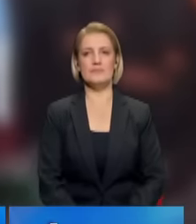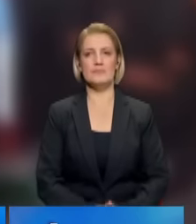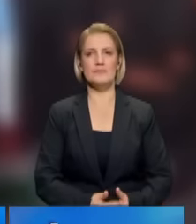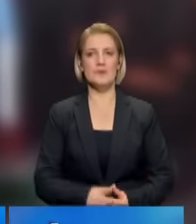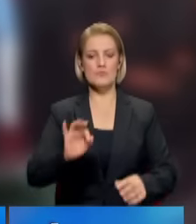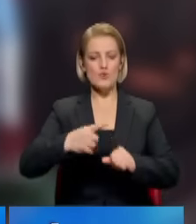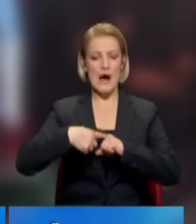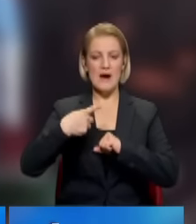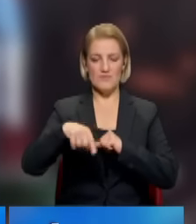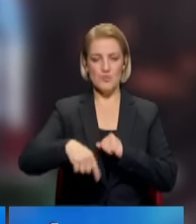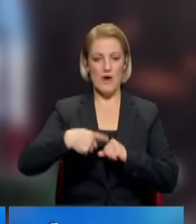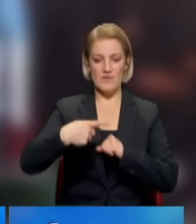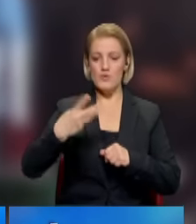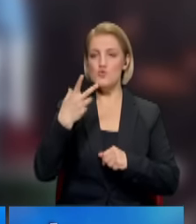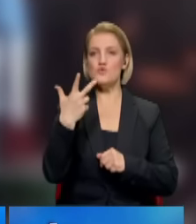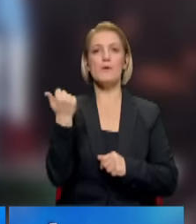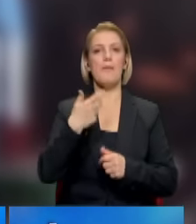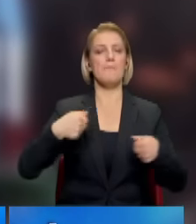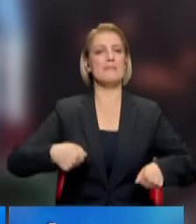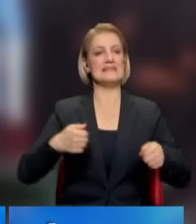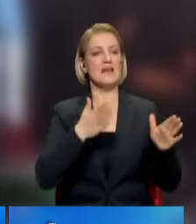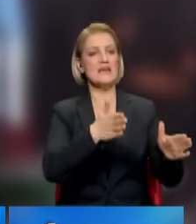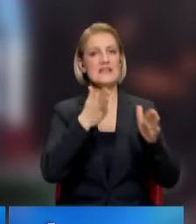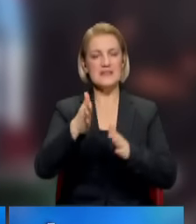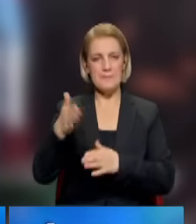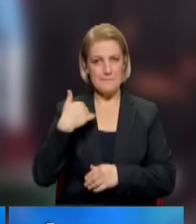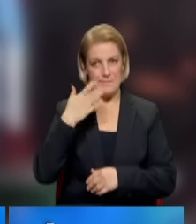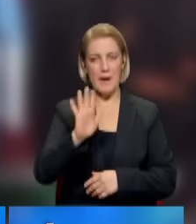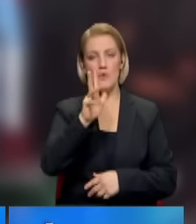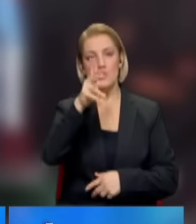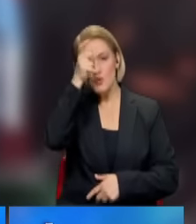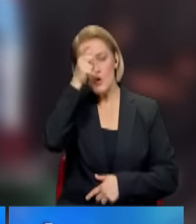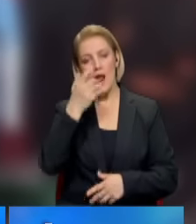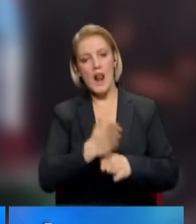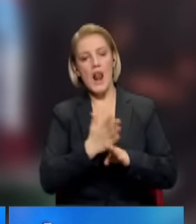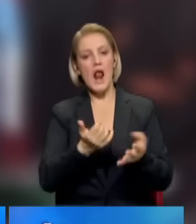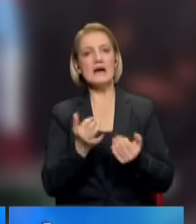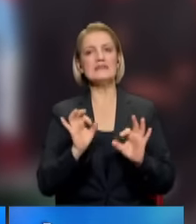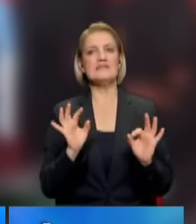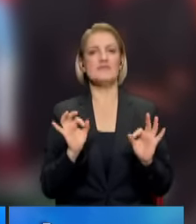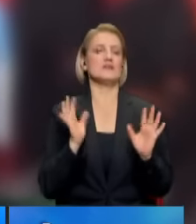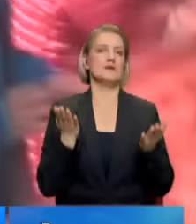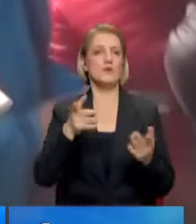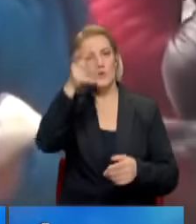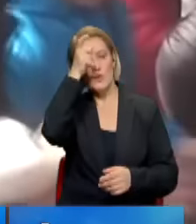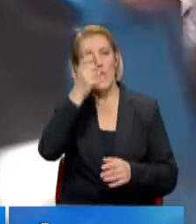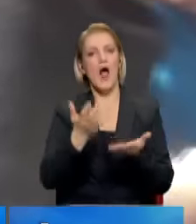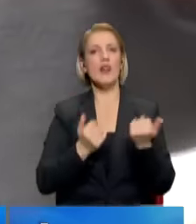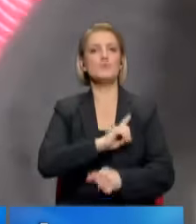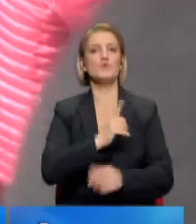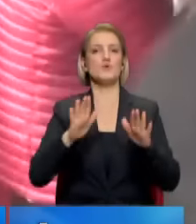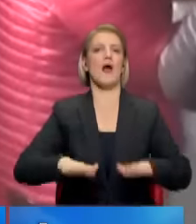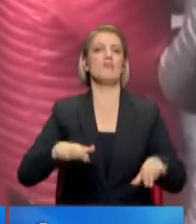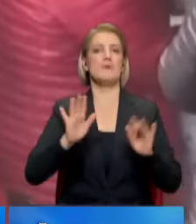Bu hafta 3 pazara çıktım burada ama 3 tane Türk'e mal satmadım, açık konuşayım. Çünkü Türkiye'nin şu an alım gücü hiç kalmadı. Edirne